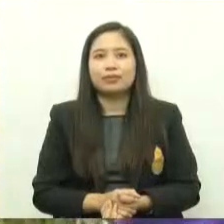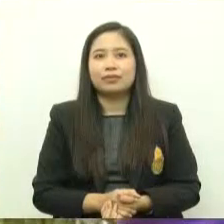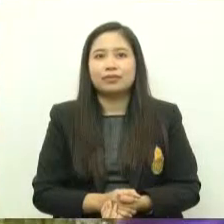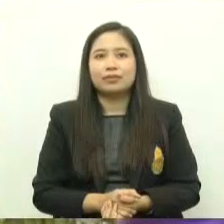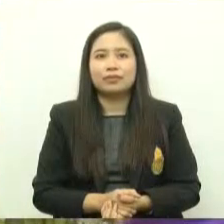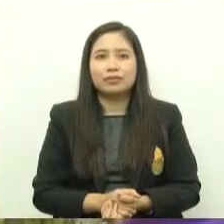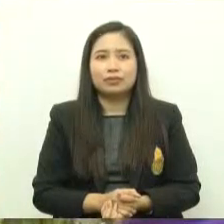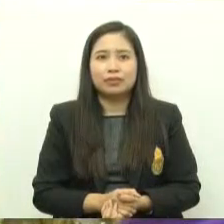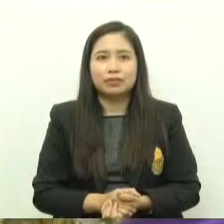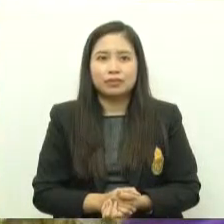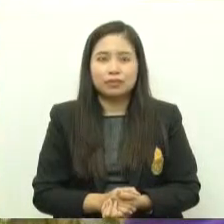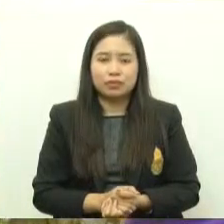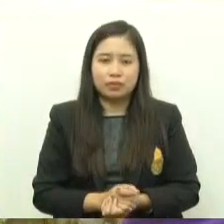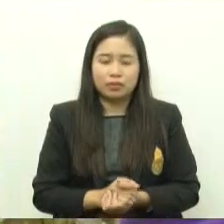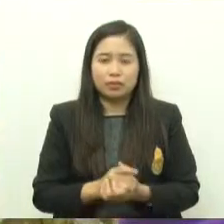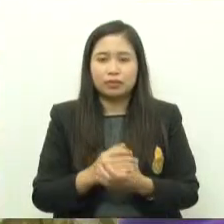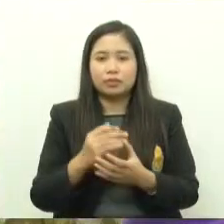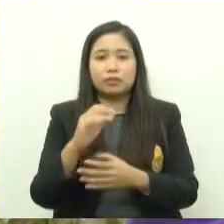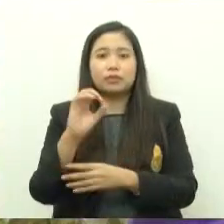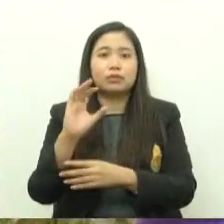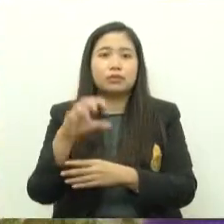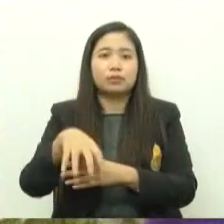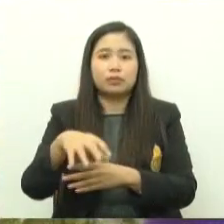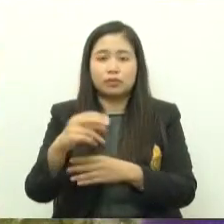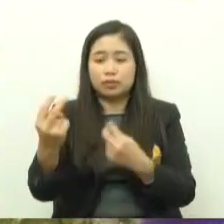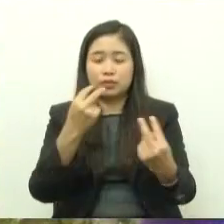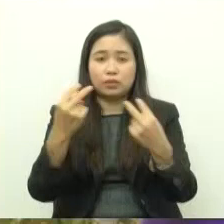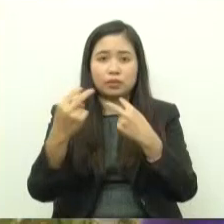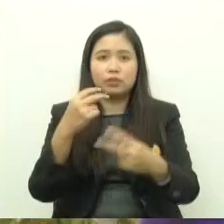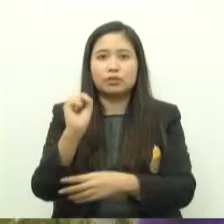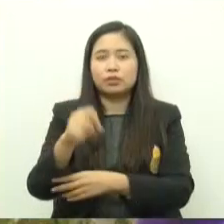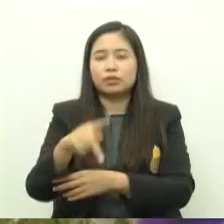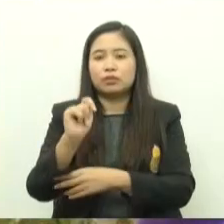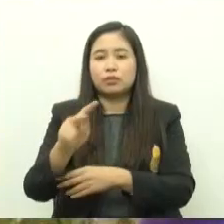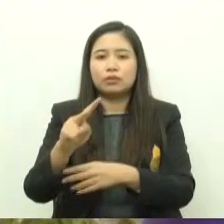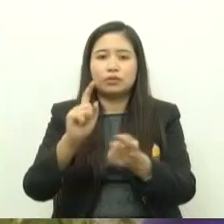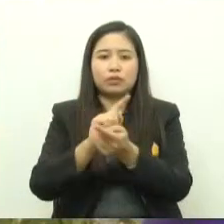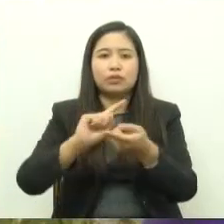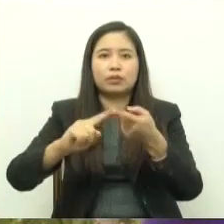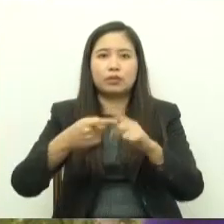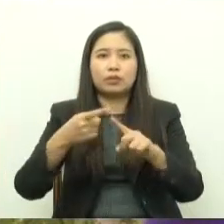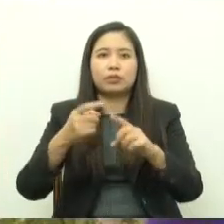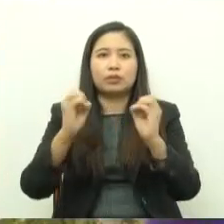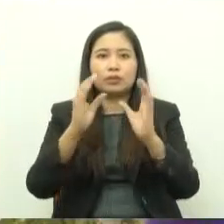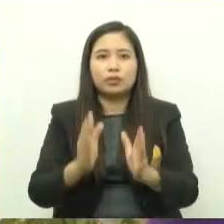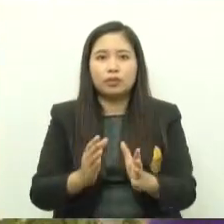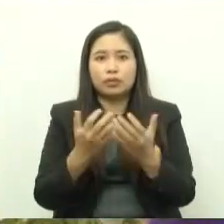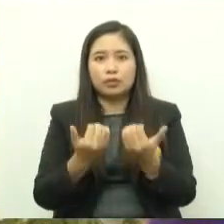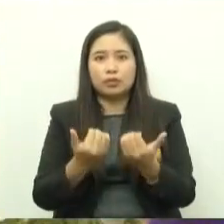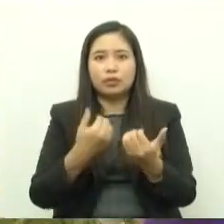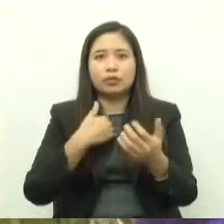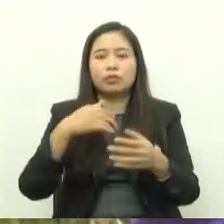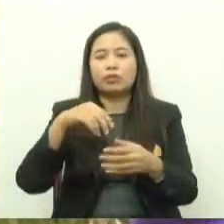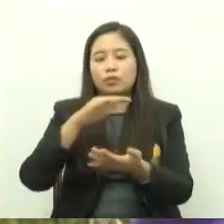สวัสดีครับวันนี้รายการพุธเช้าข่าวสปฐช่วงรายการเลขาธิการกพฐพบเพื่อนครูนะครับวันนี้เราอยู่กันที่โรงเรียนน่าน